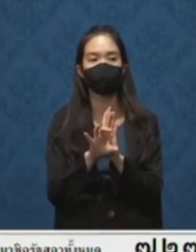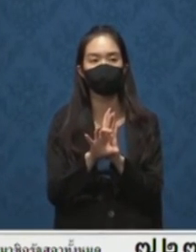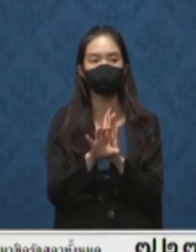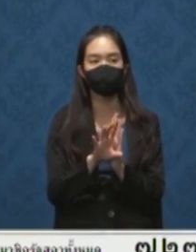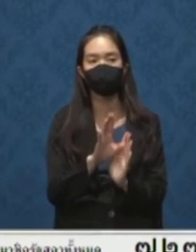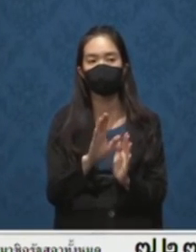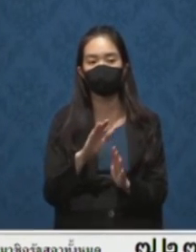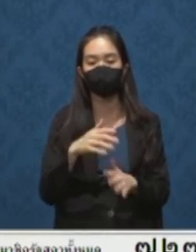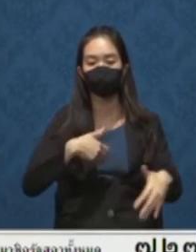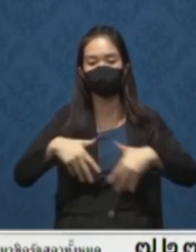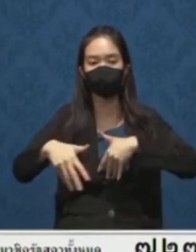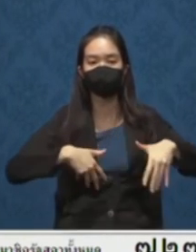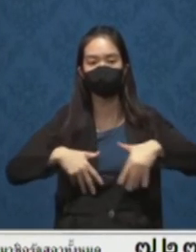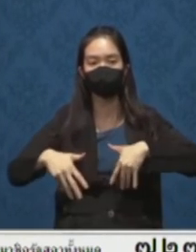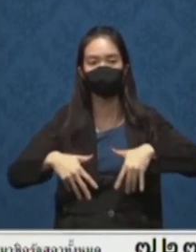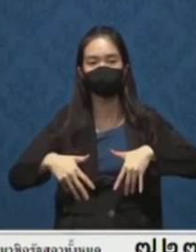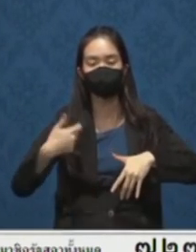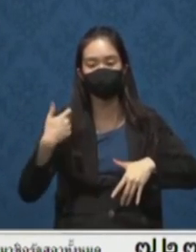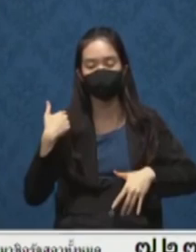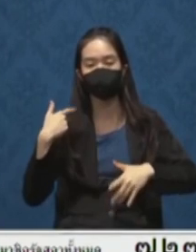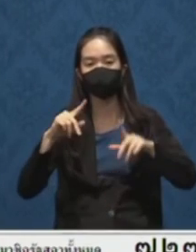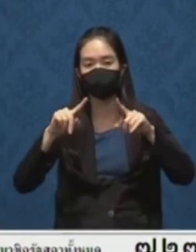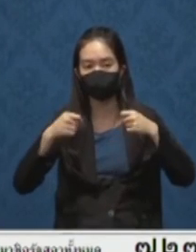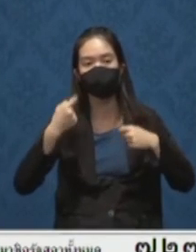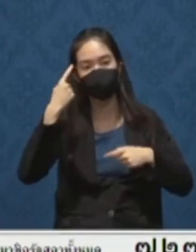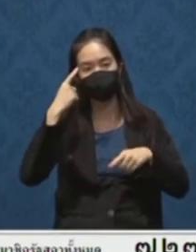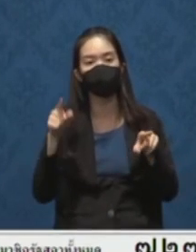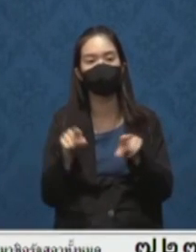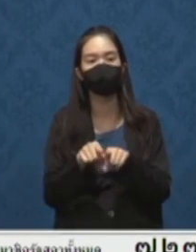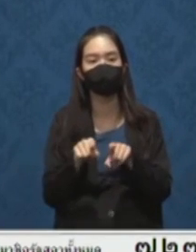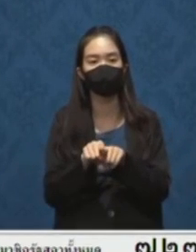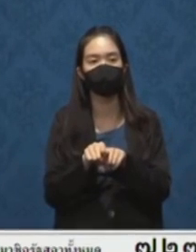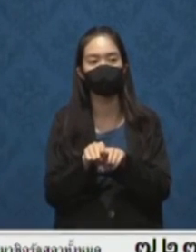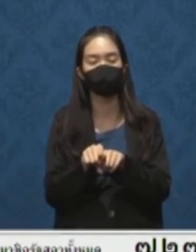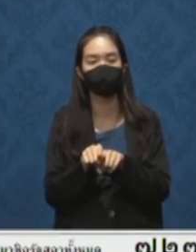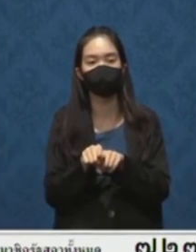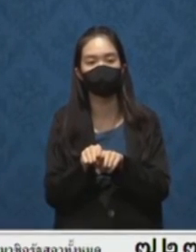เมื่อ พ น้ ประชาชน ตอบ คำ ถาม มา ว่าเห็น ด้วย กับ คำ ถาม พ่วง นี้